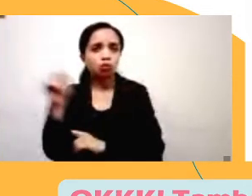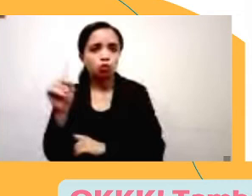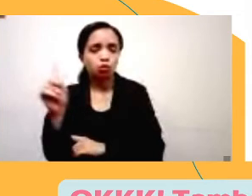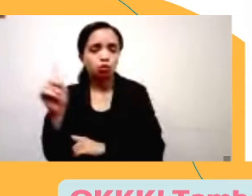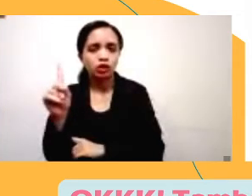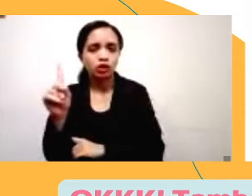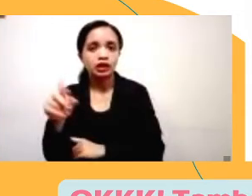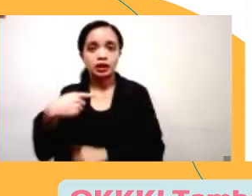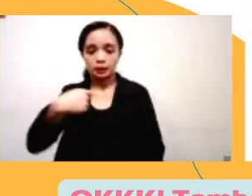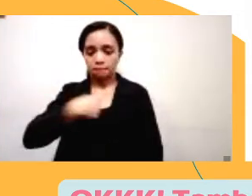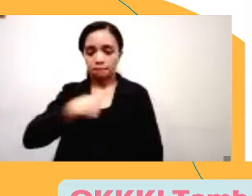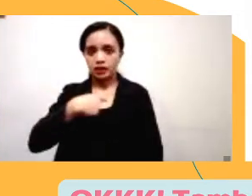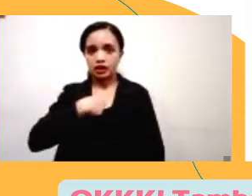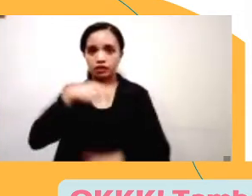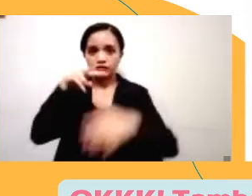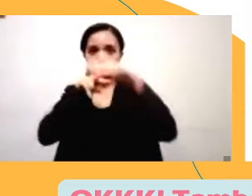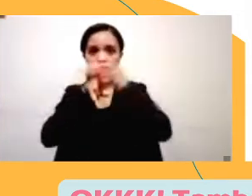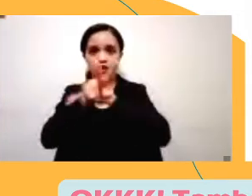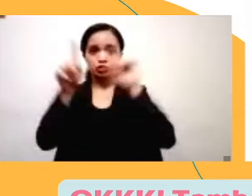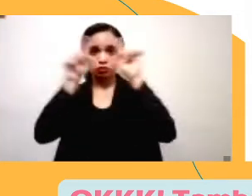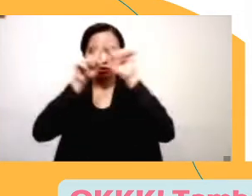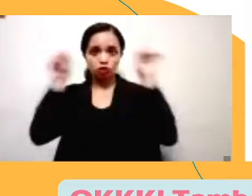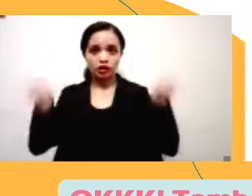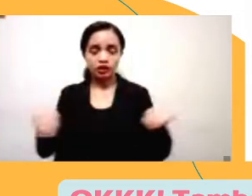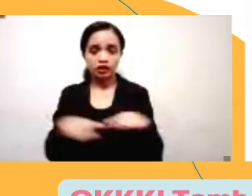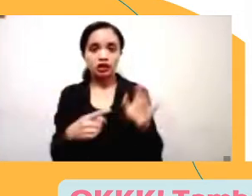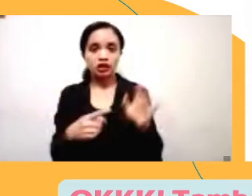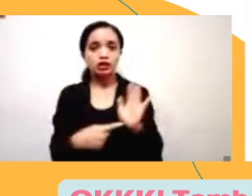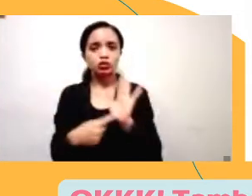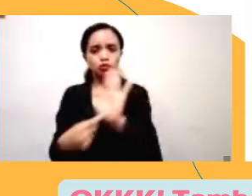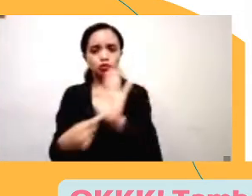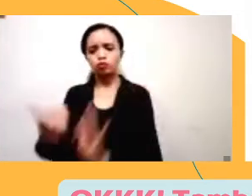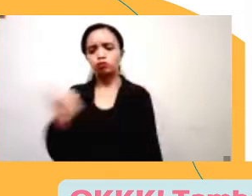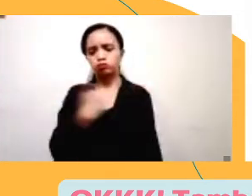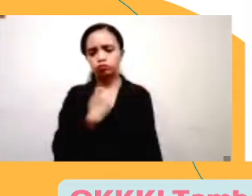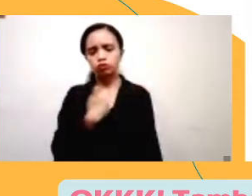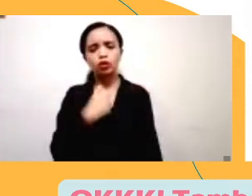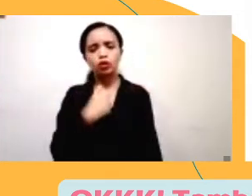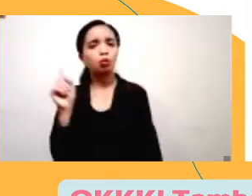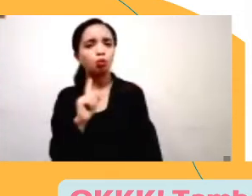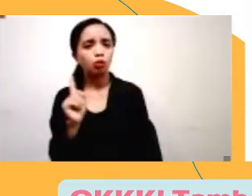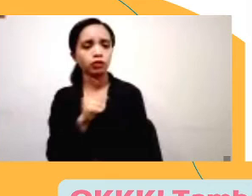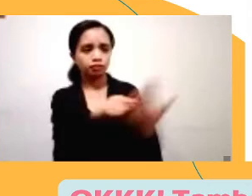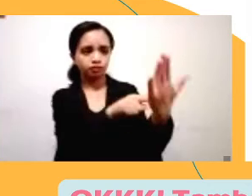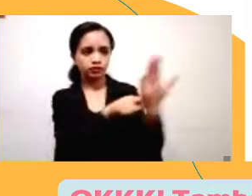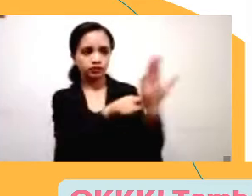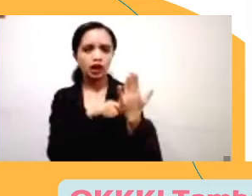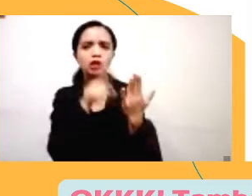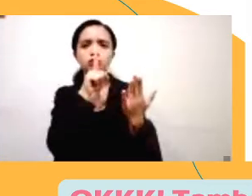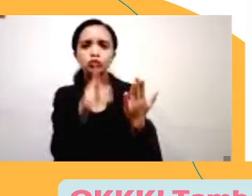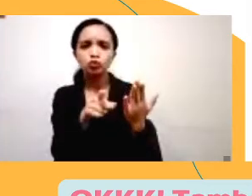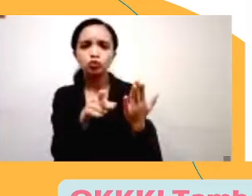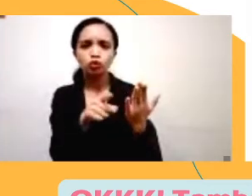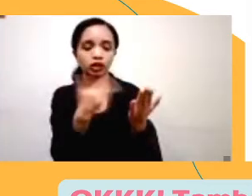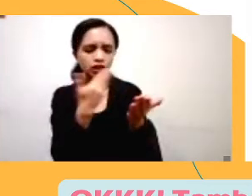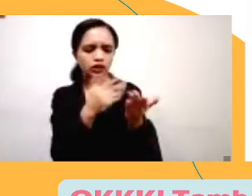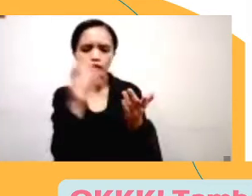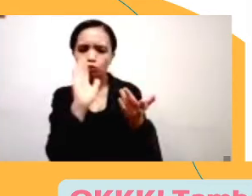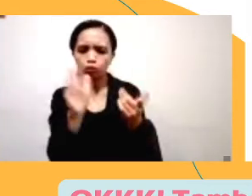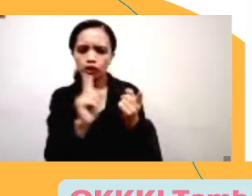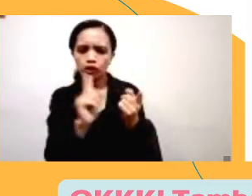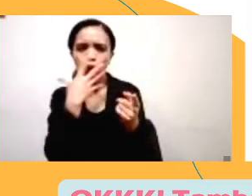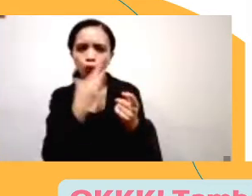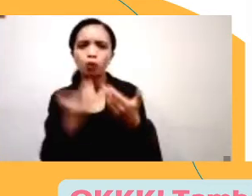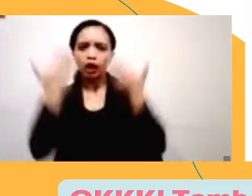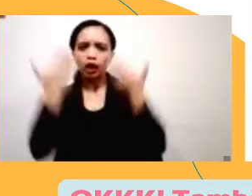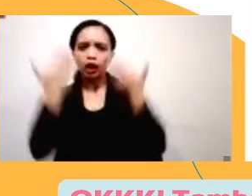Board, maipakita ninyo sa inyong sarili ang mga bagay na nakaambag sa kung sino ka sa ngayon, sa